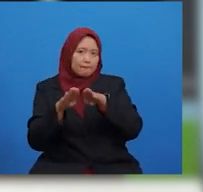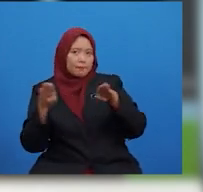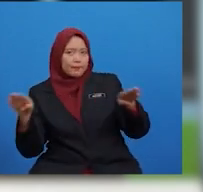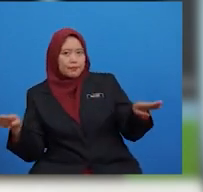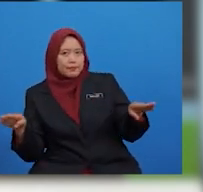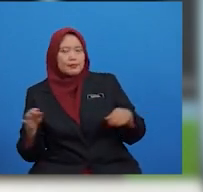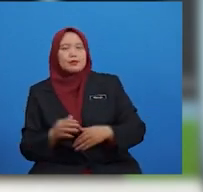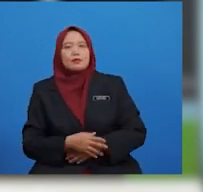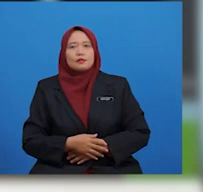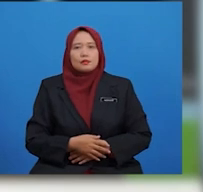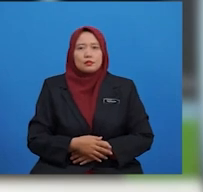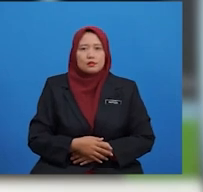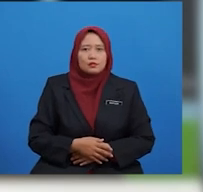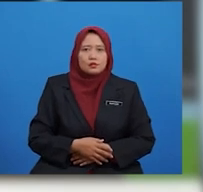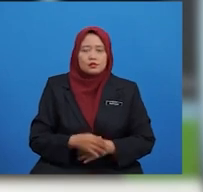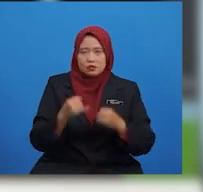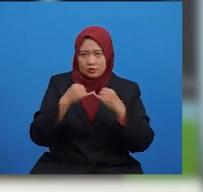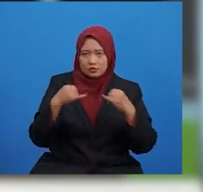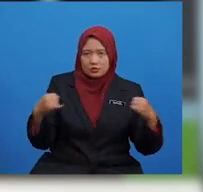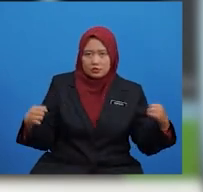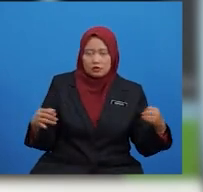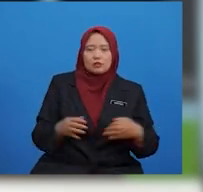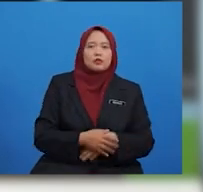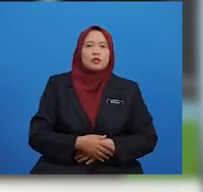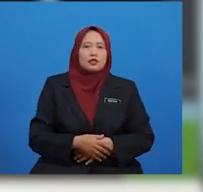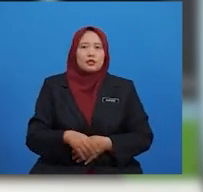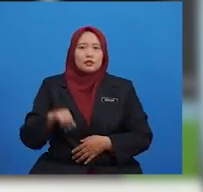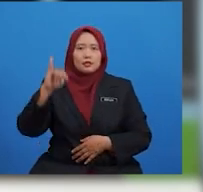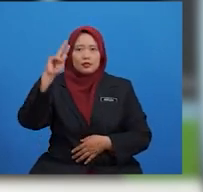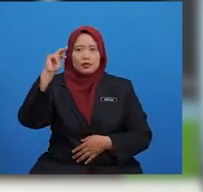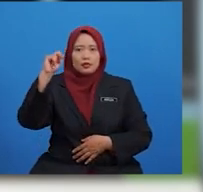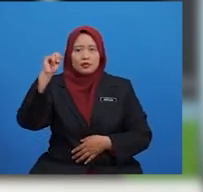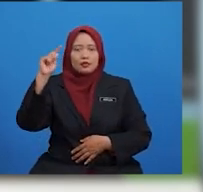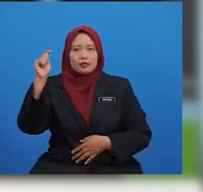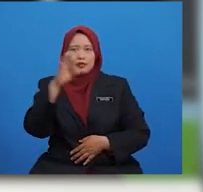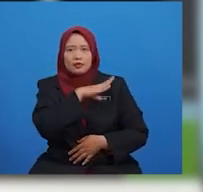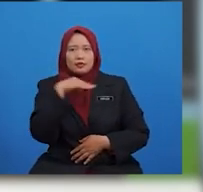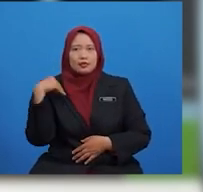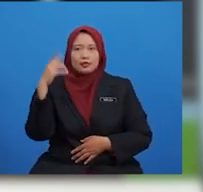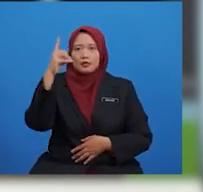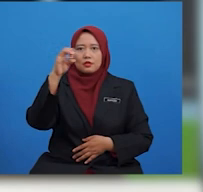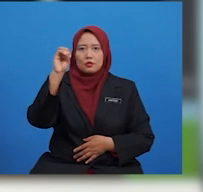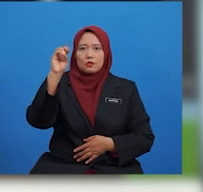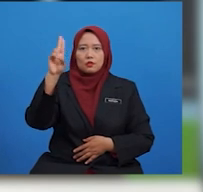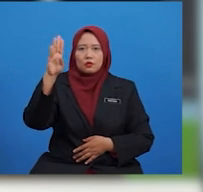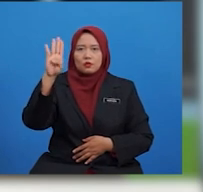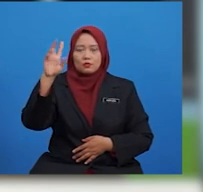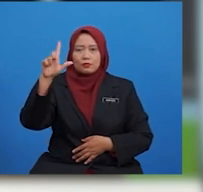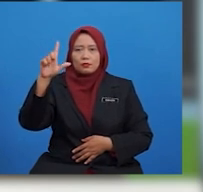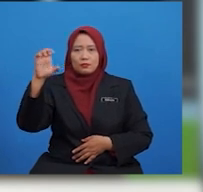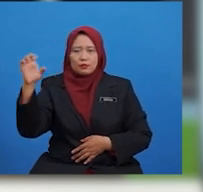antara jenis data double dan integer. Sekarang, cikgu ingin